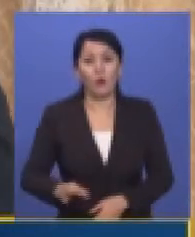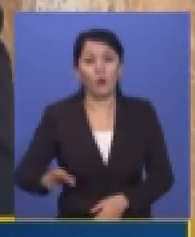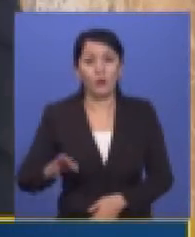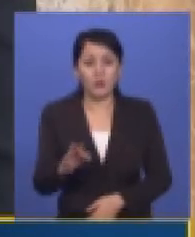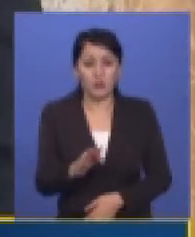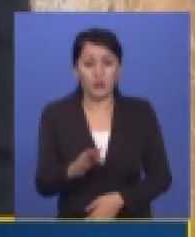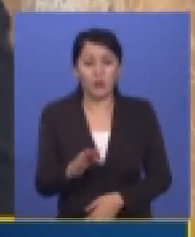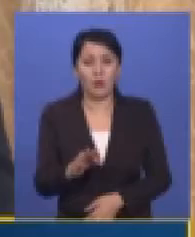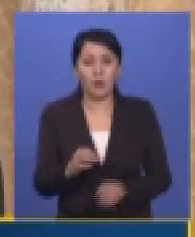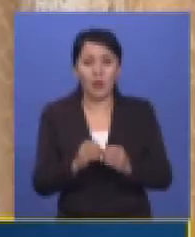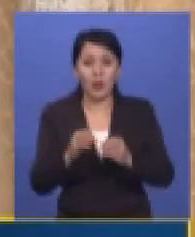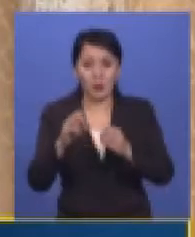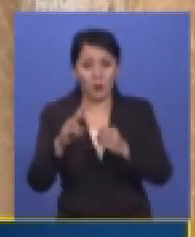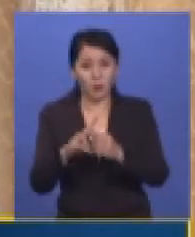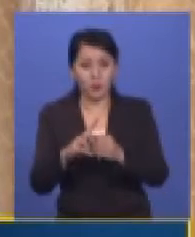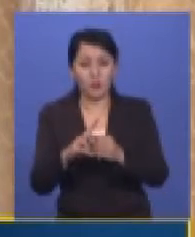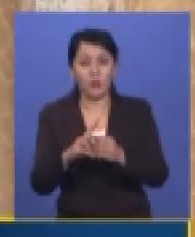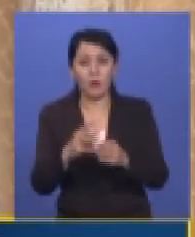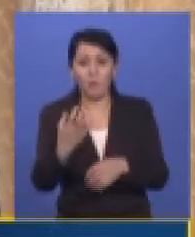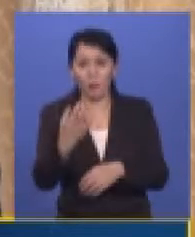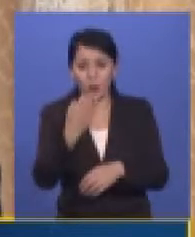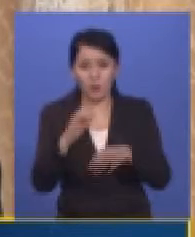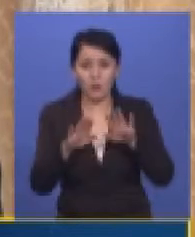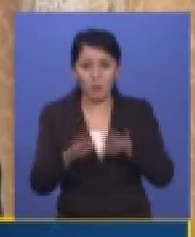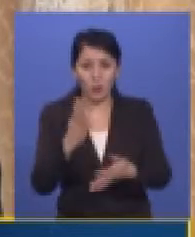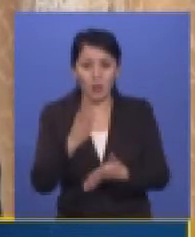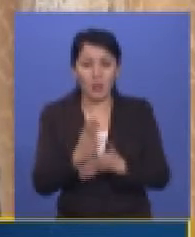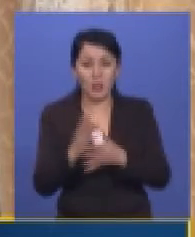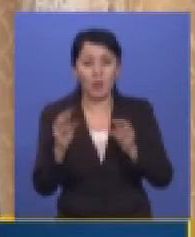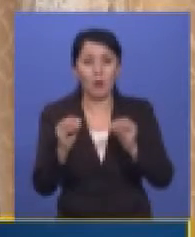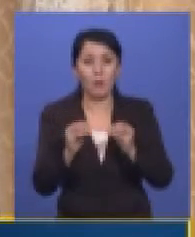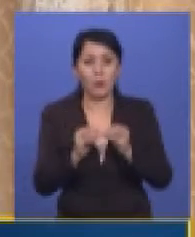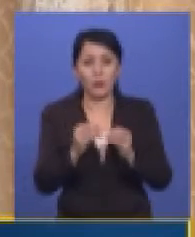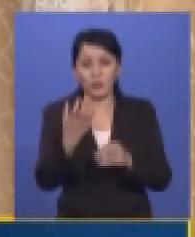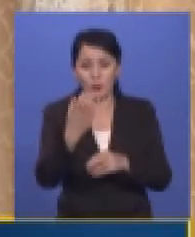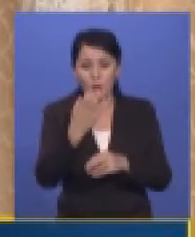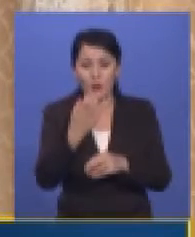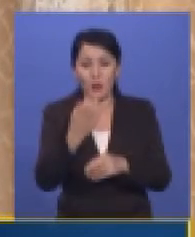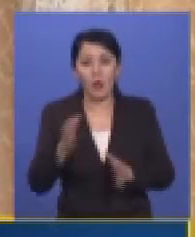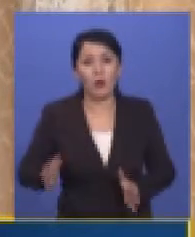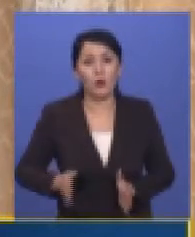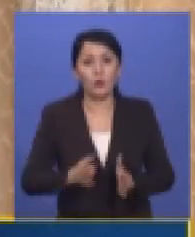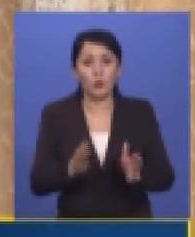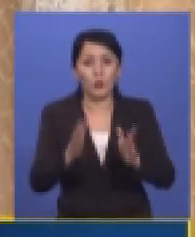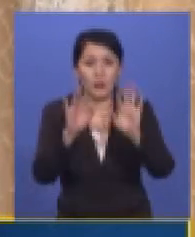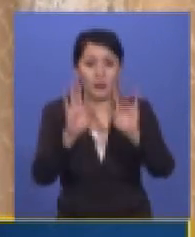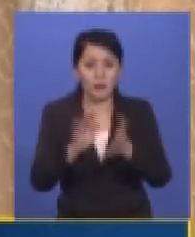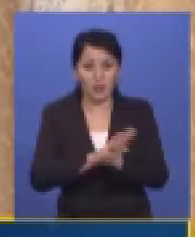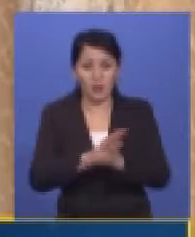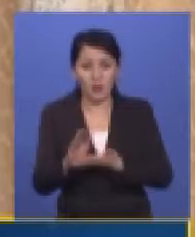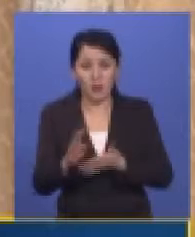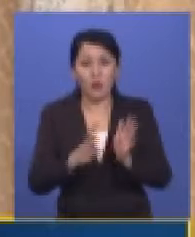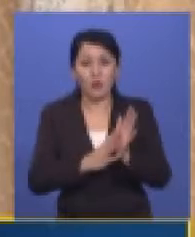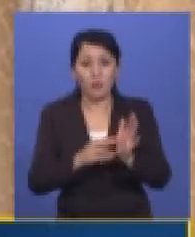поста. Облыс бойынша 12 жол эксплуатациялық пункт бар. Оның 10-ы жылту пункта. Жолдарда қардан тазартып отыру үшін